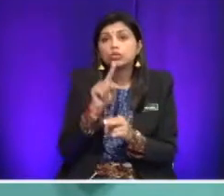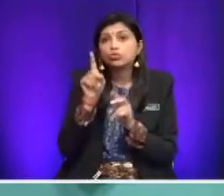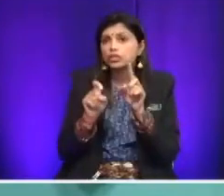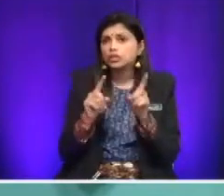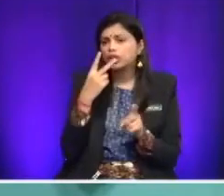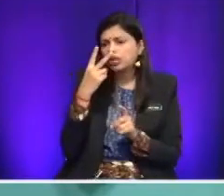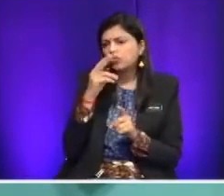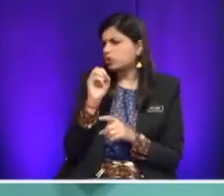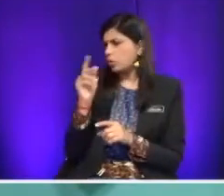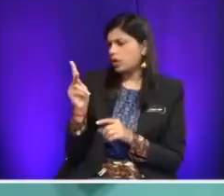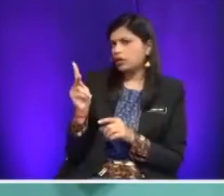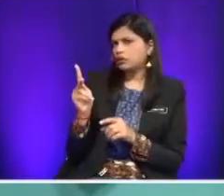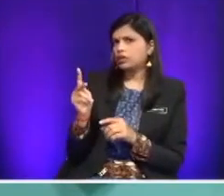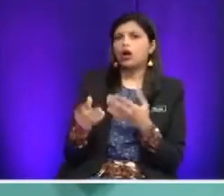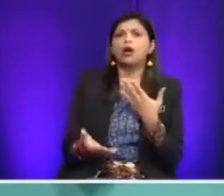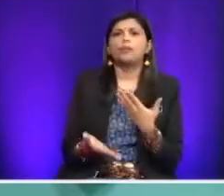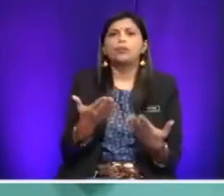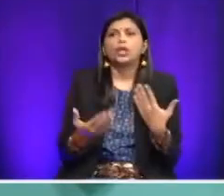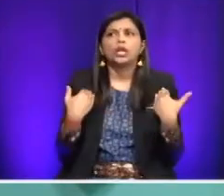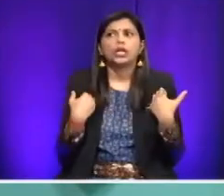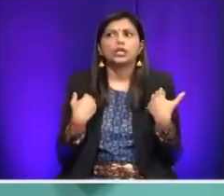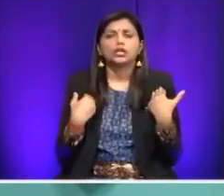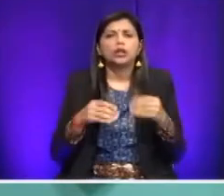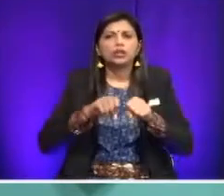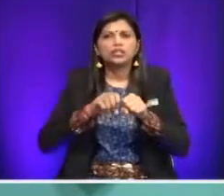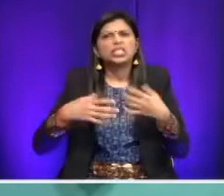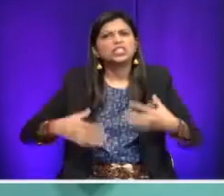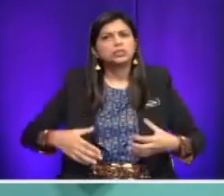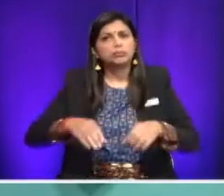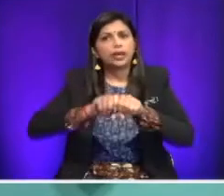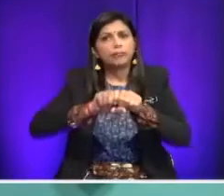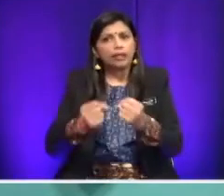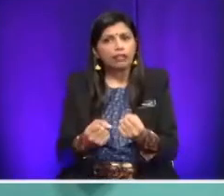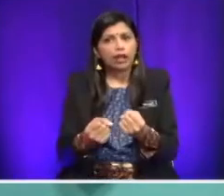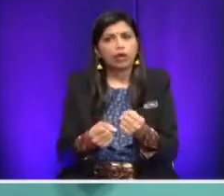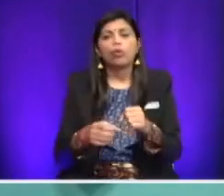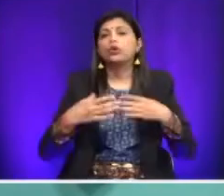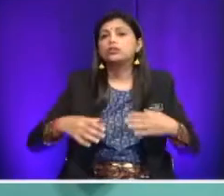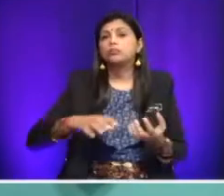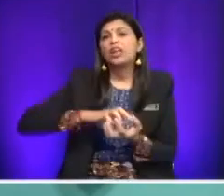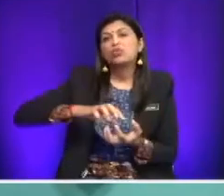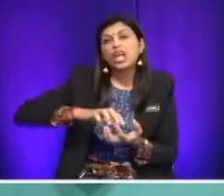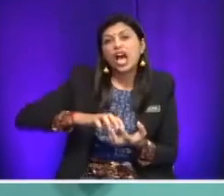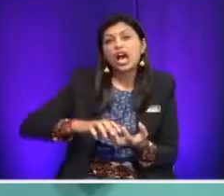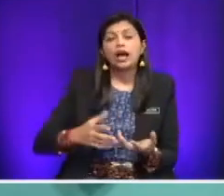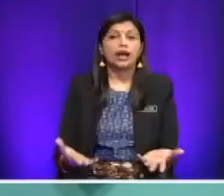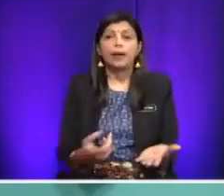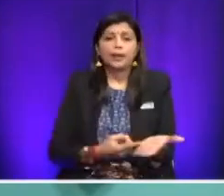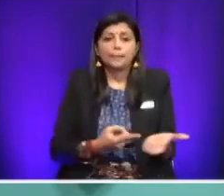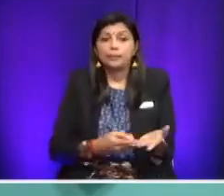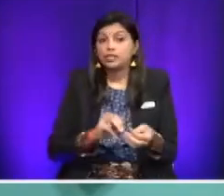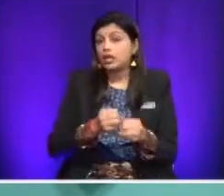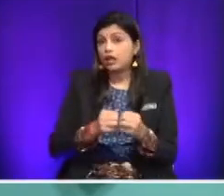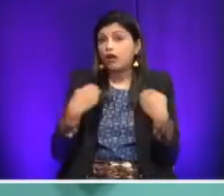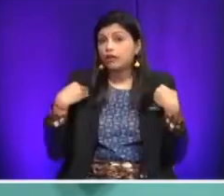itu pelukan ada kenal contoh soal disitu kita nampak penih tenaga pelanggan ataupun